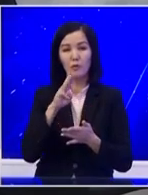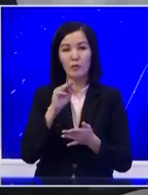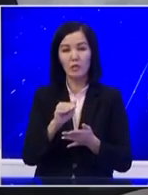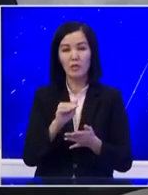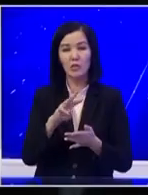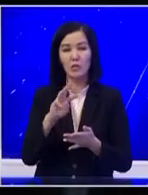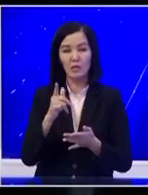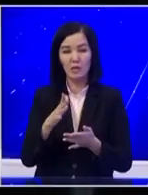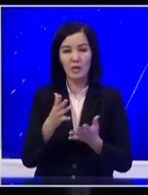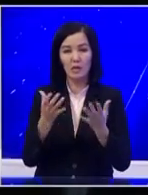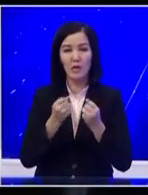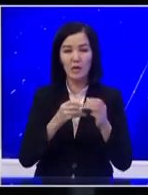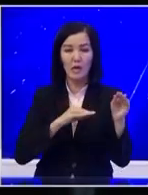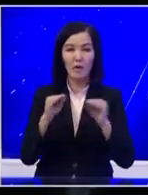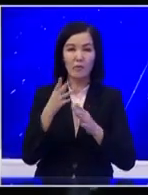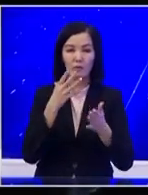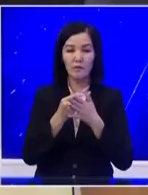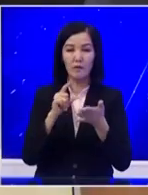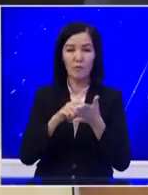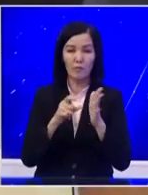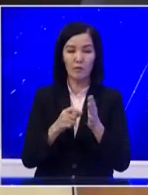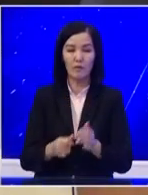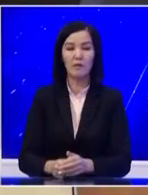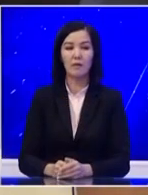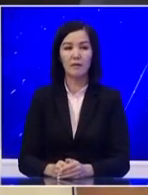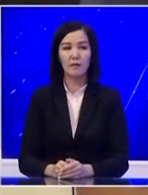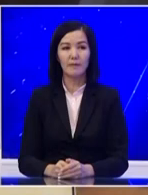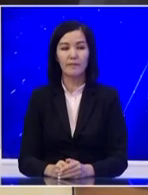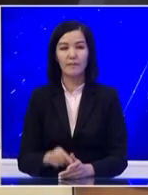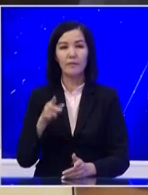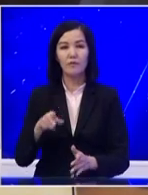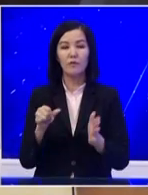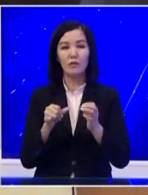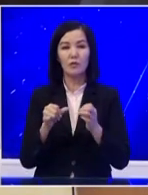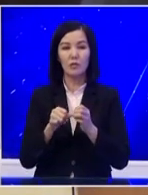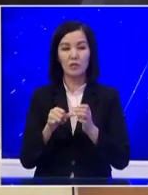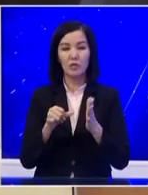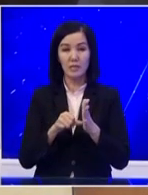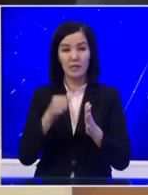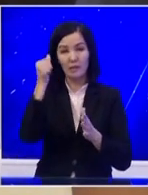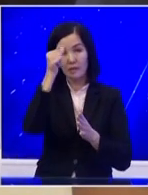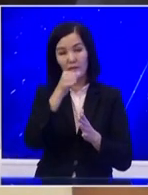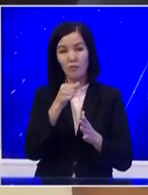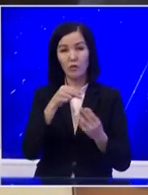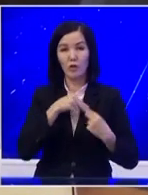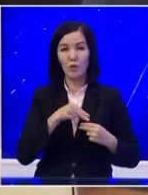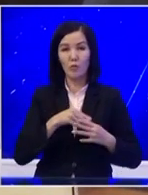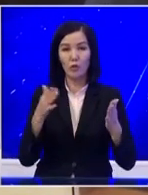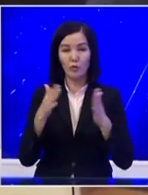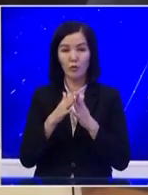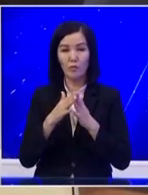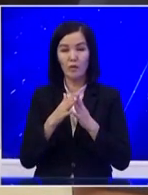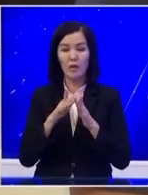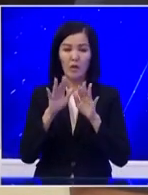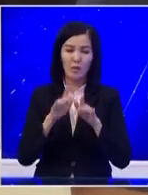приобрел профессиональное оборудование для своей мастерской. С 2016 года я работал дома, делал